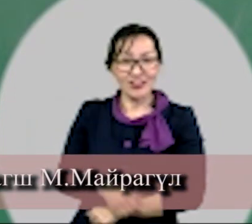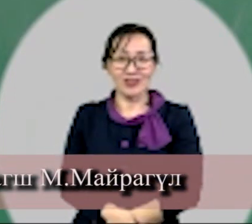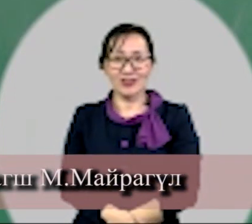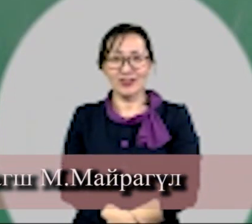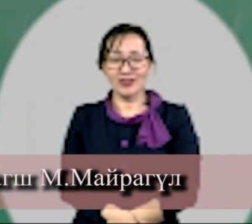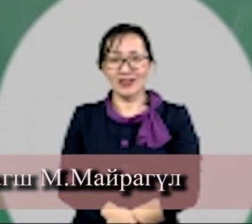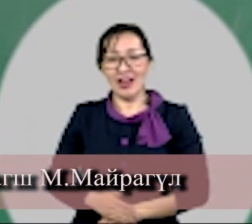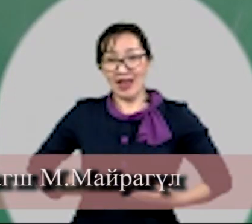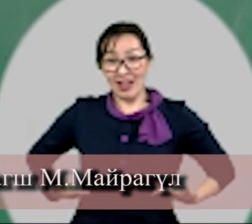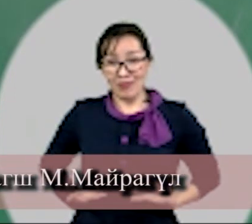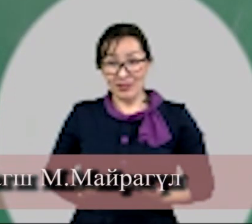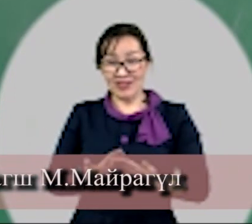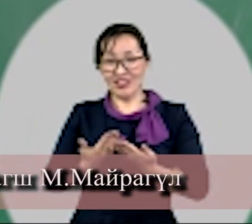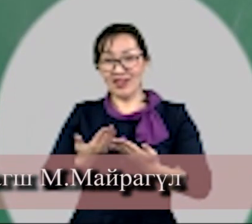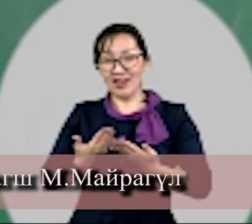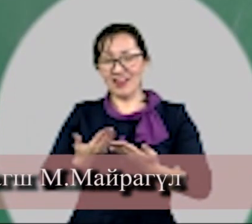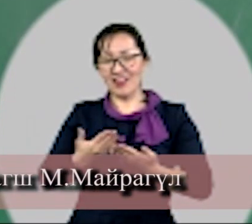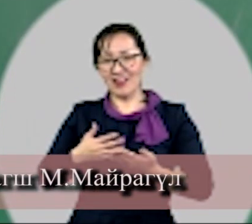па балалар?